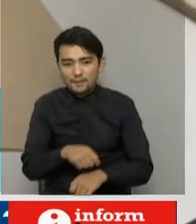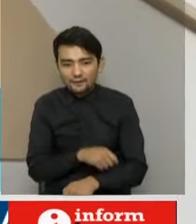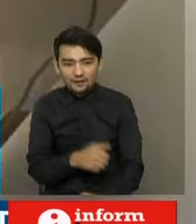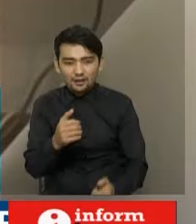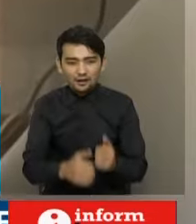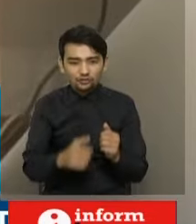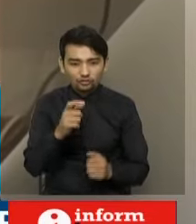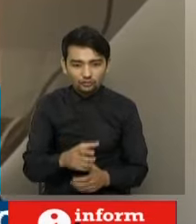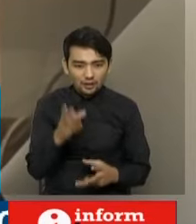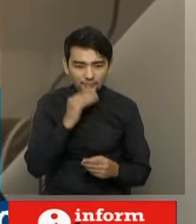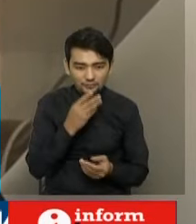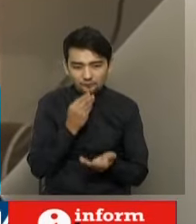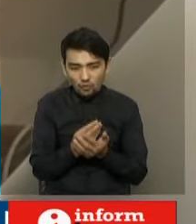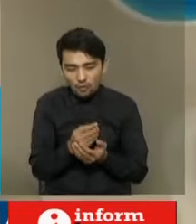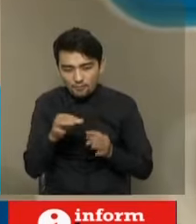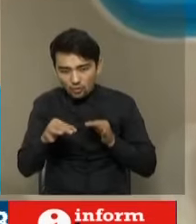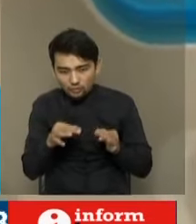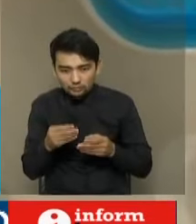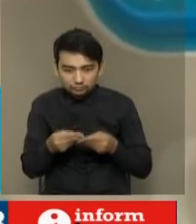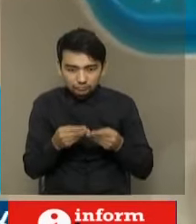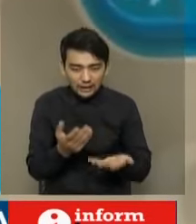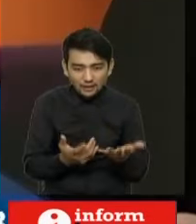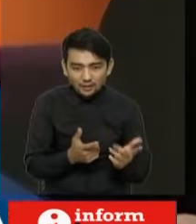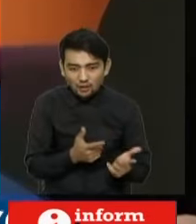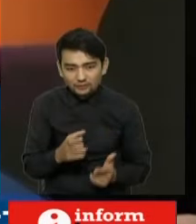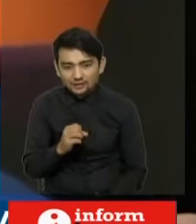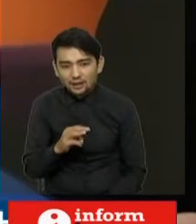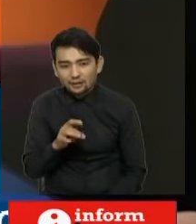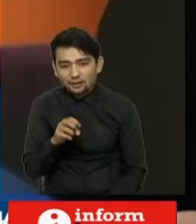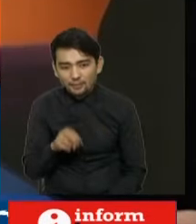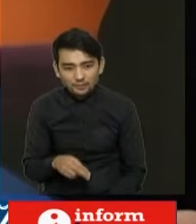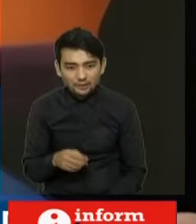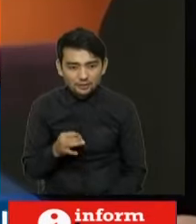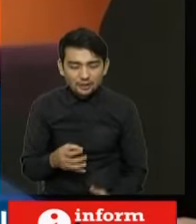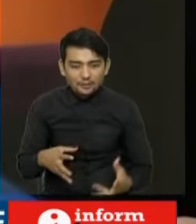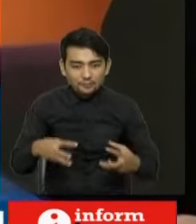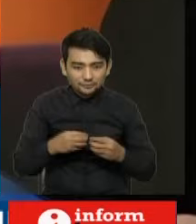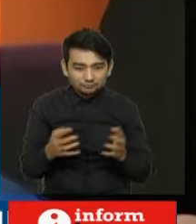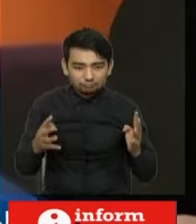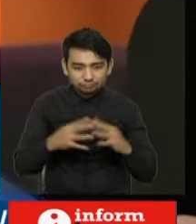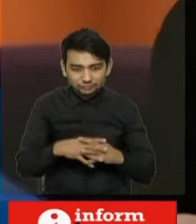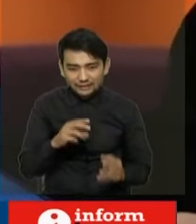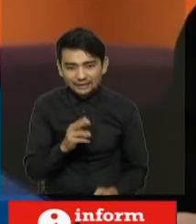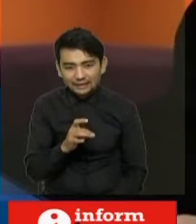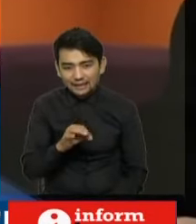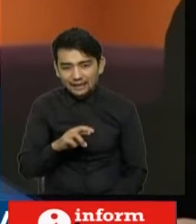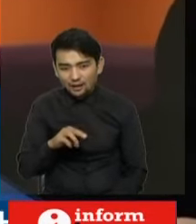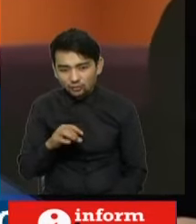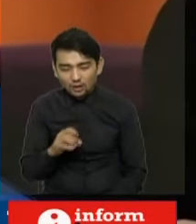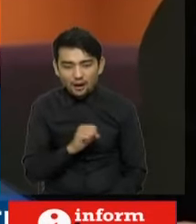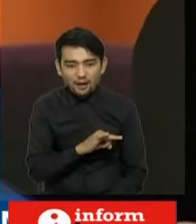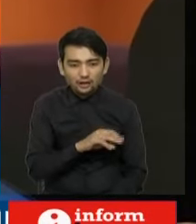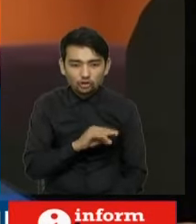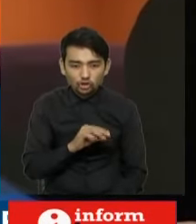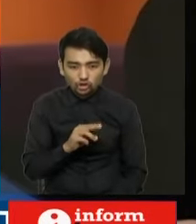для развития собственного проекта или прийти с уже готовым стартапом. Мы объединили креаторов и айтишников, а также